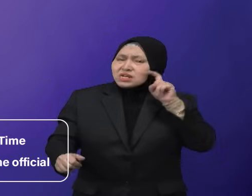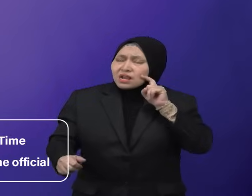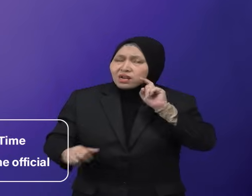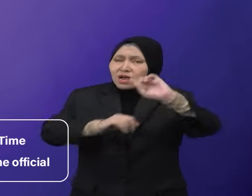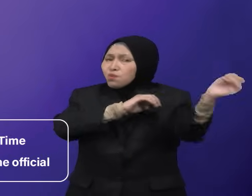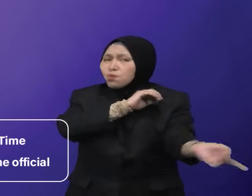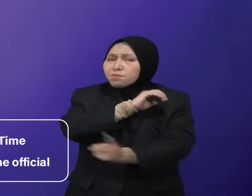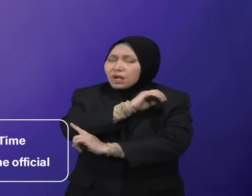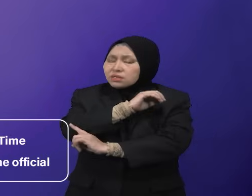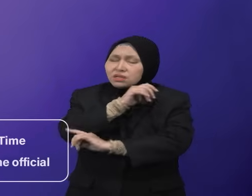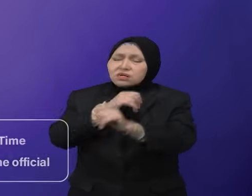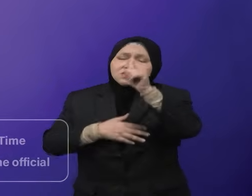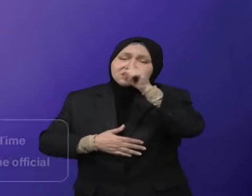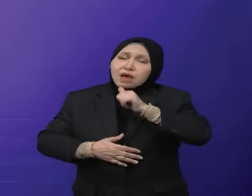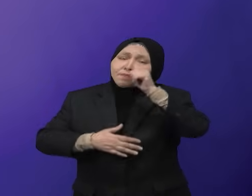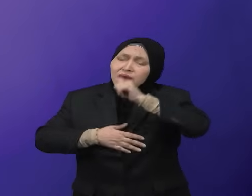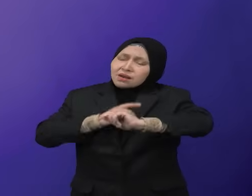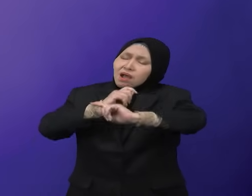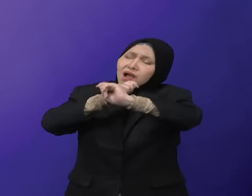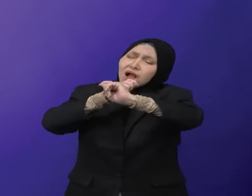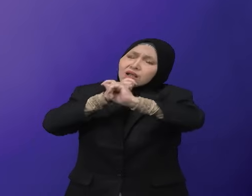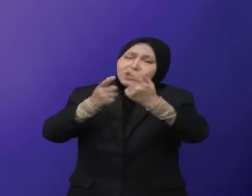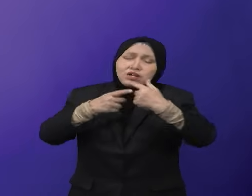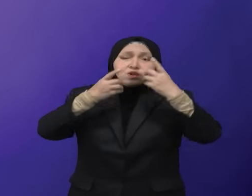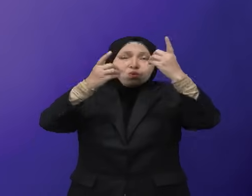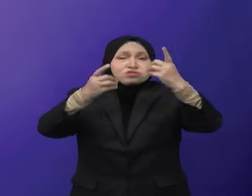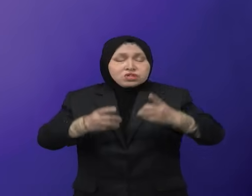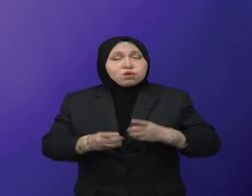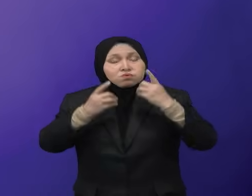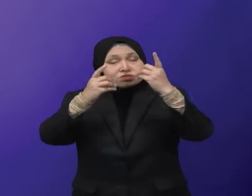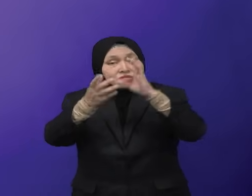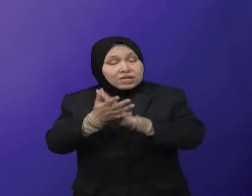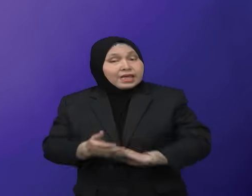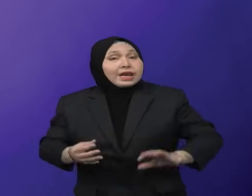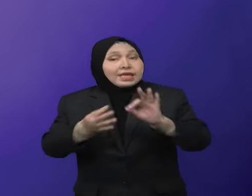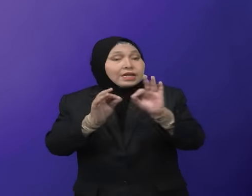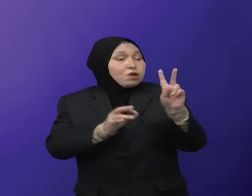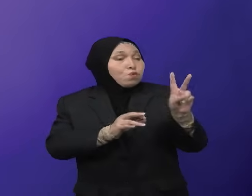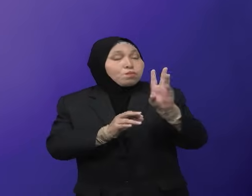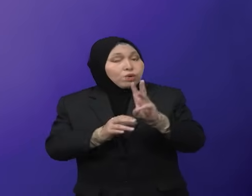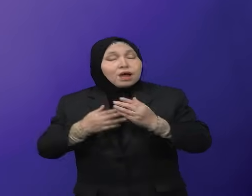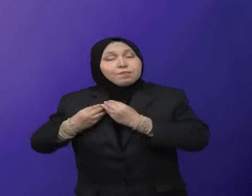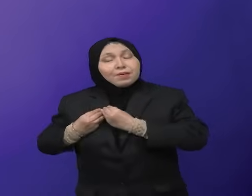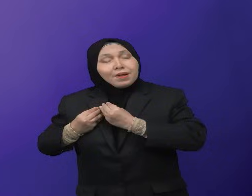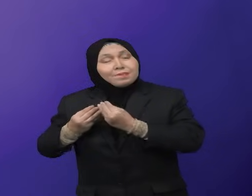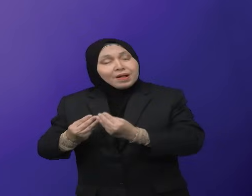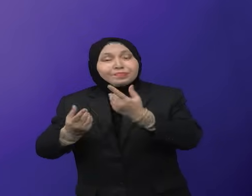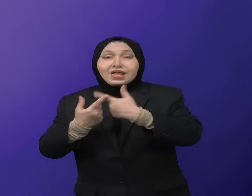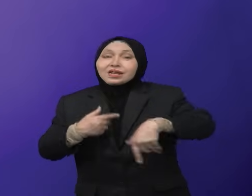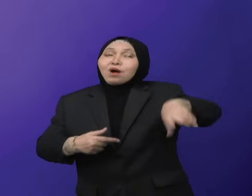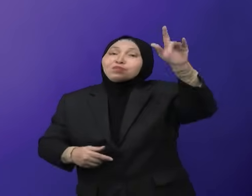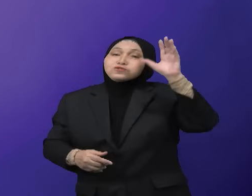hukumannya serta kesabaran menahan daripada dosa maksiat. Diikuti pada ayat yang ke-26, kemurahan daripada Allah